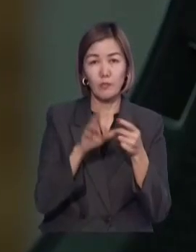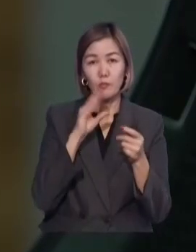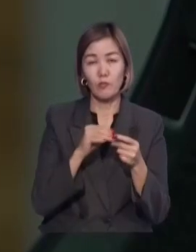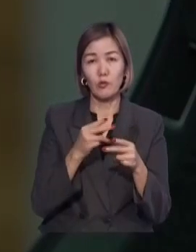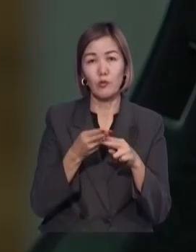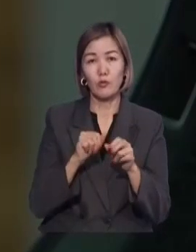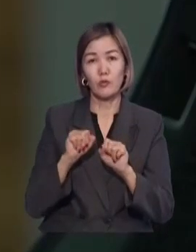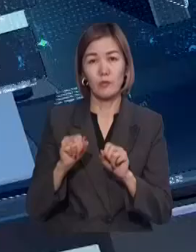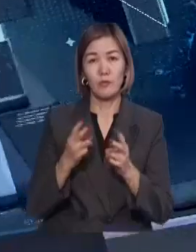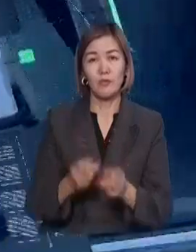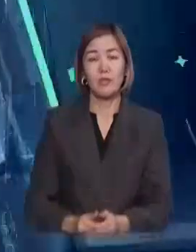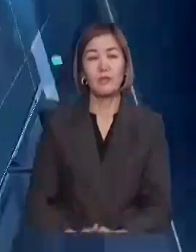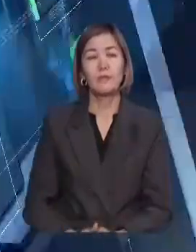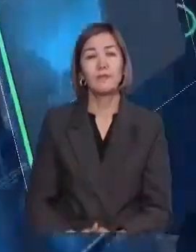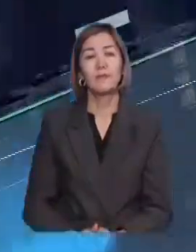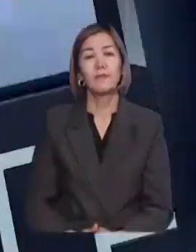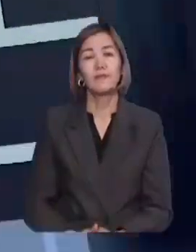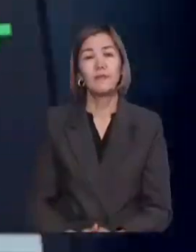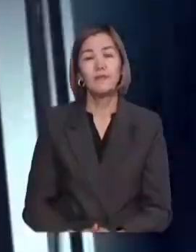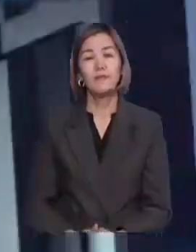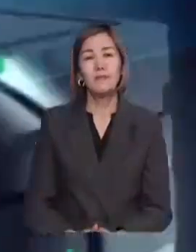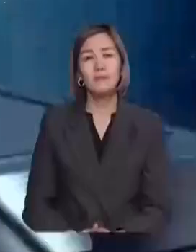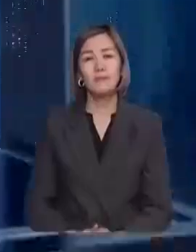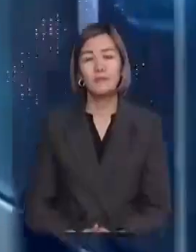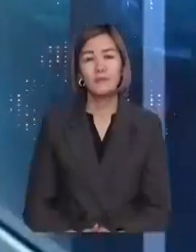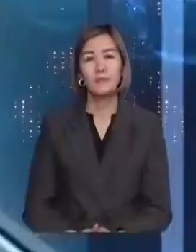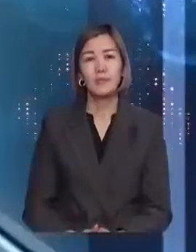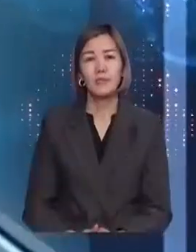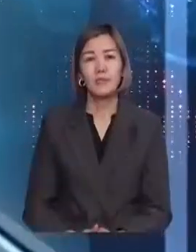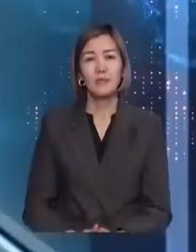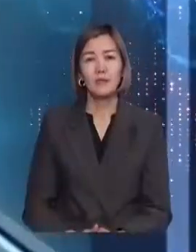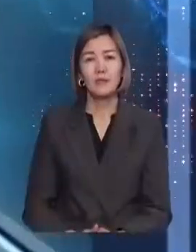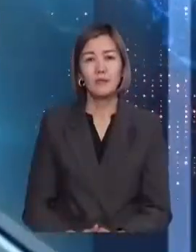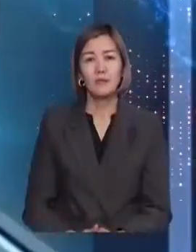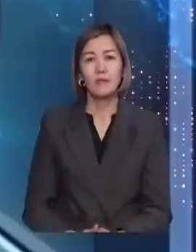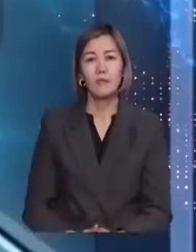Нұрай Базархан, Абзал Нүсіп, Жетісу телеарнасы.